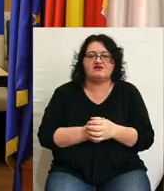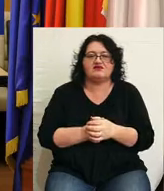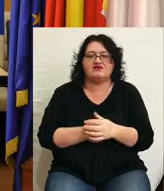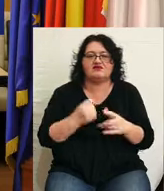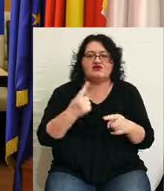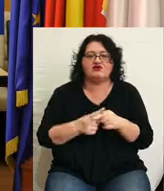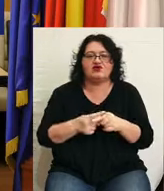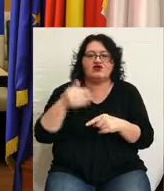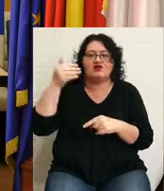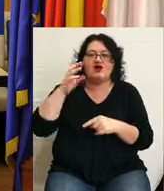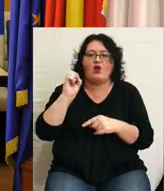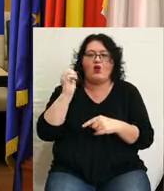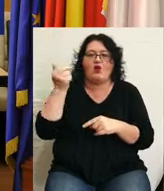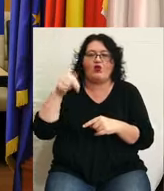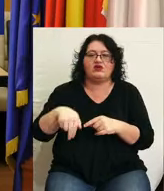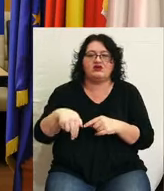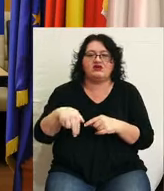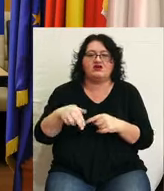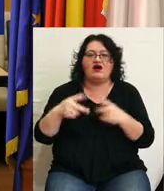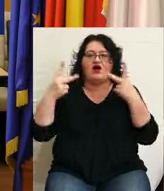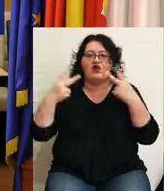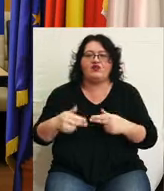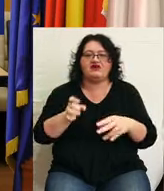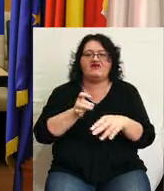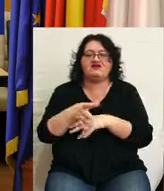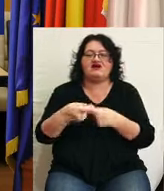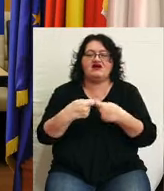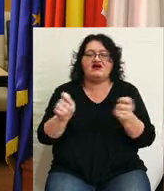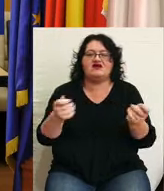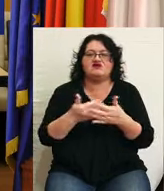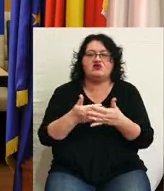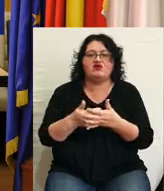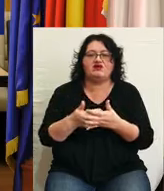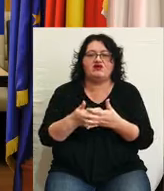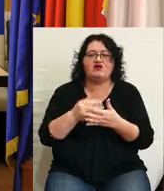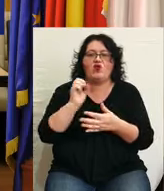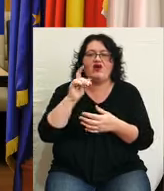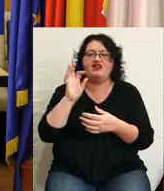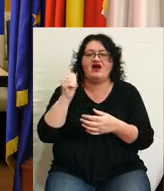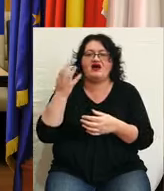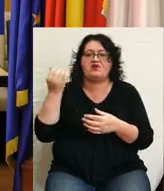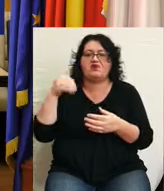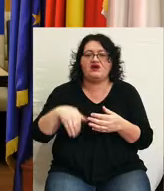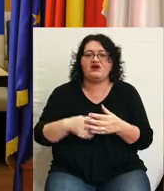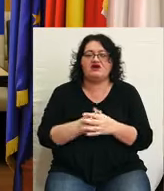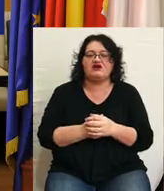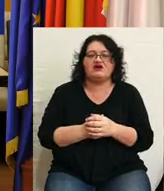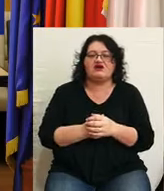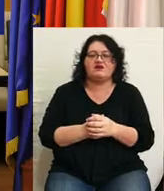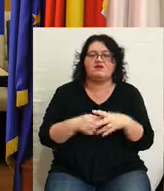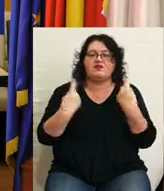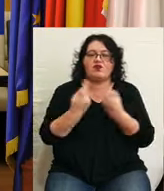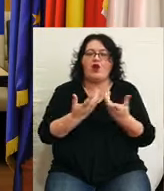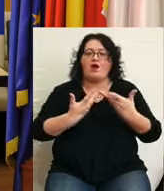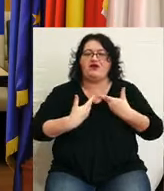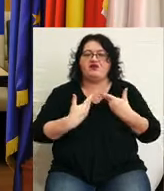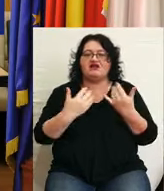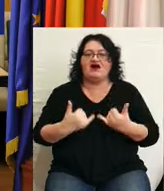Și compania E.ON a asistat furnizarea gazului pentru cold term. Noi am primit încă